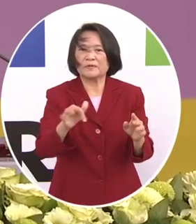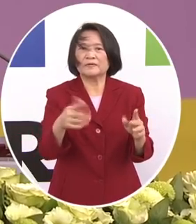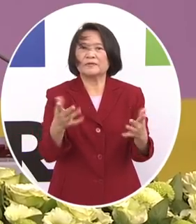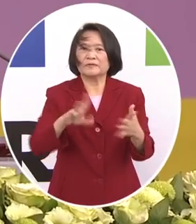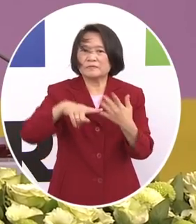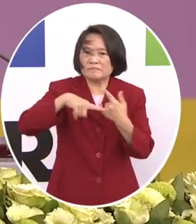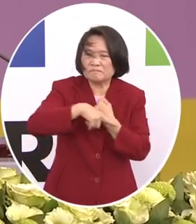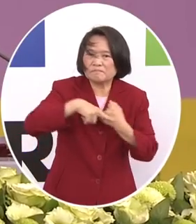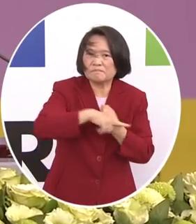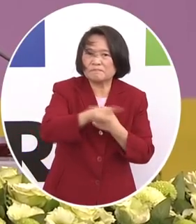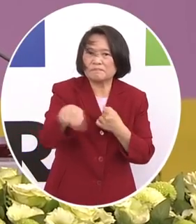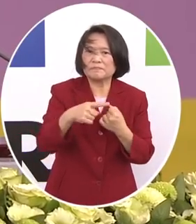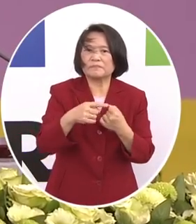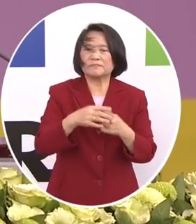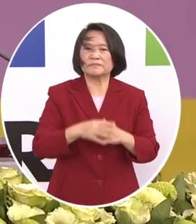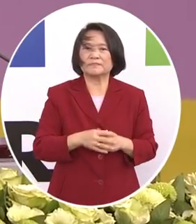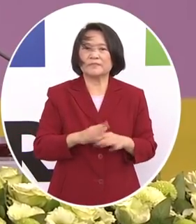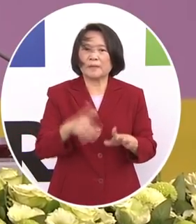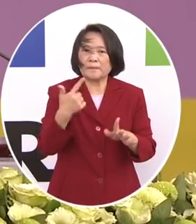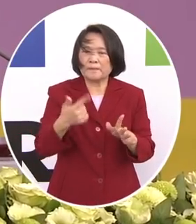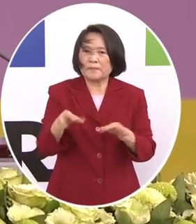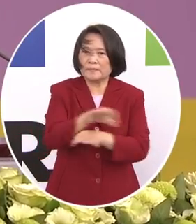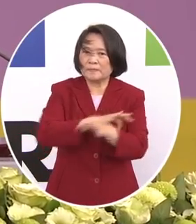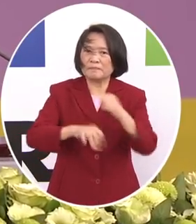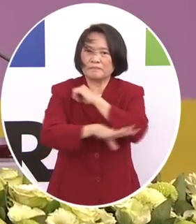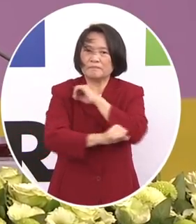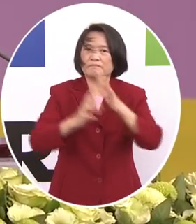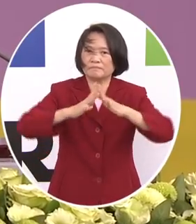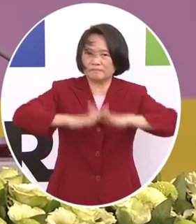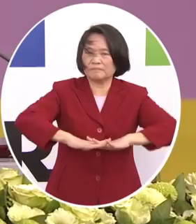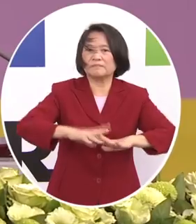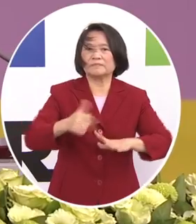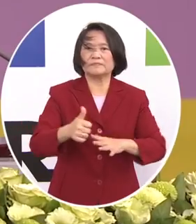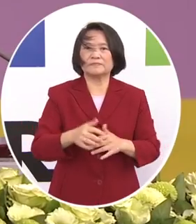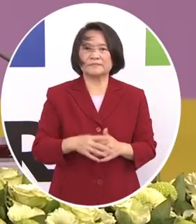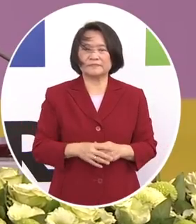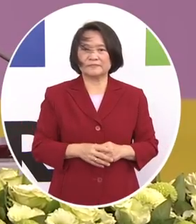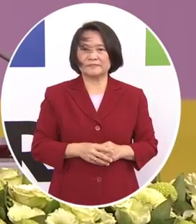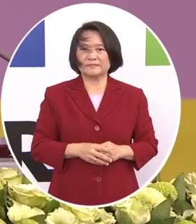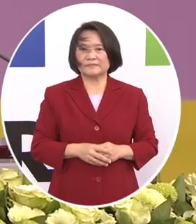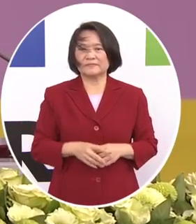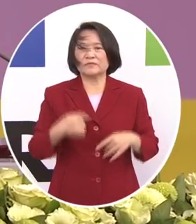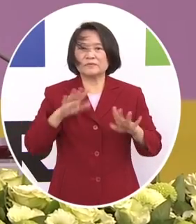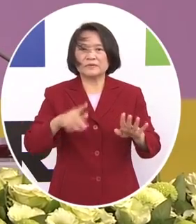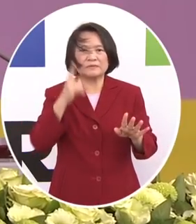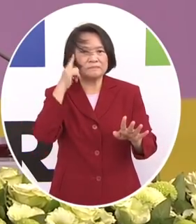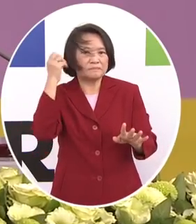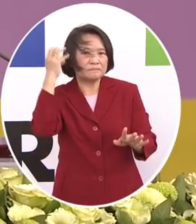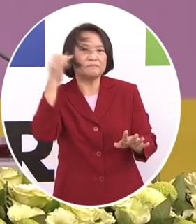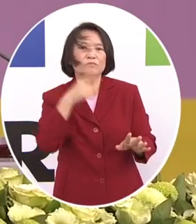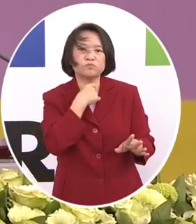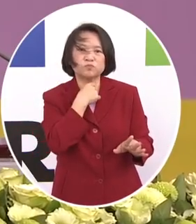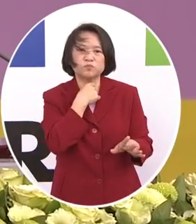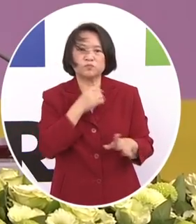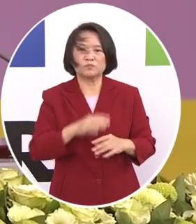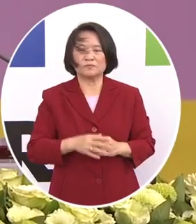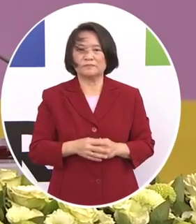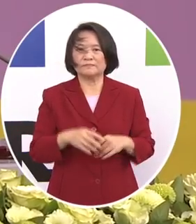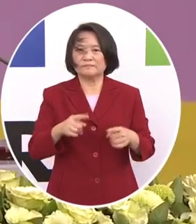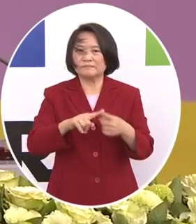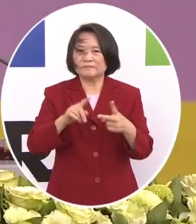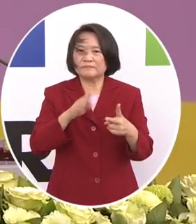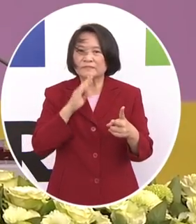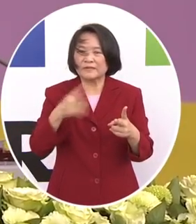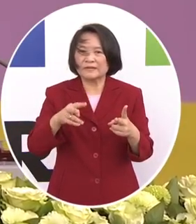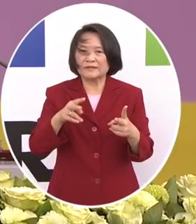的能量，以作为经济提升的重要的基础。我们用新的思维拆解了不合时宜的